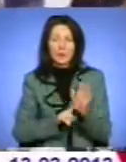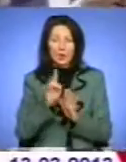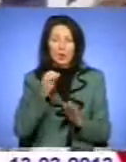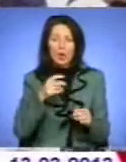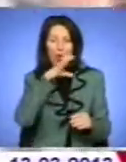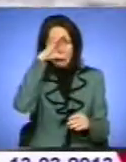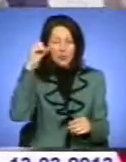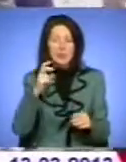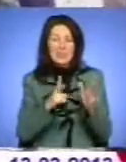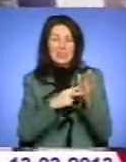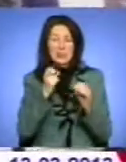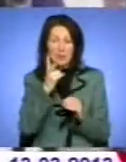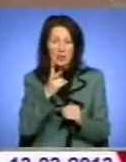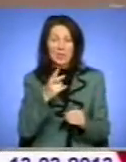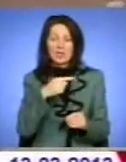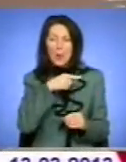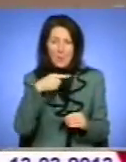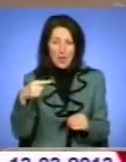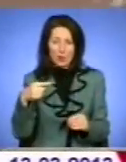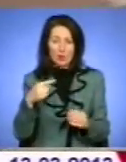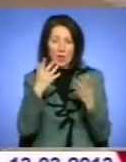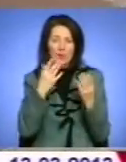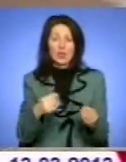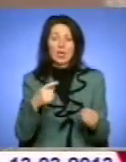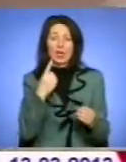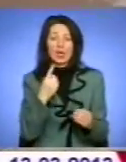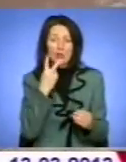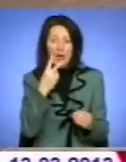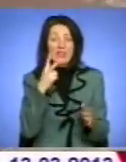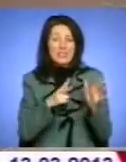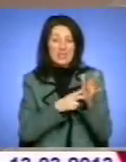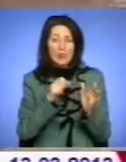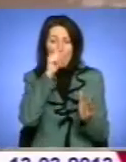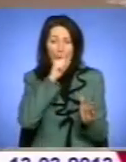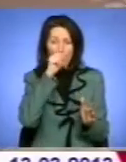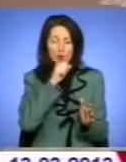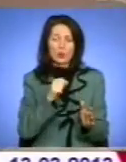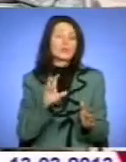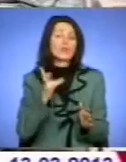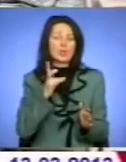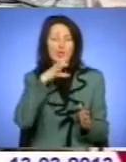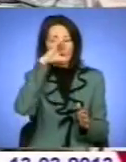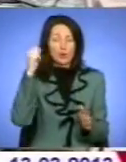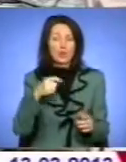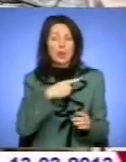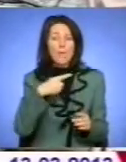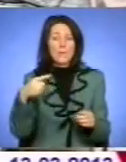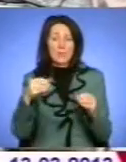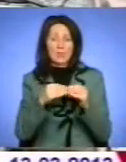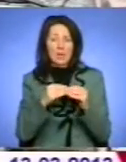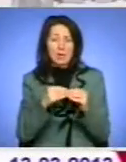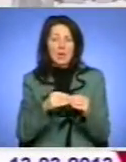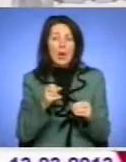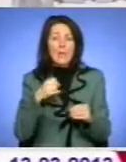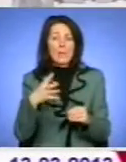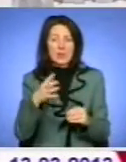12 градусів нижче нуля, в день від 2 до 7 морозу. У неділю вночі від мінус 10 до мінус 15, в день 1,6